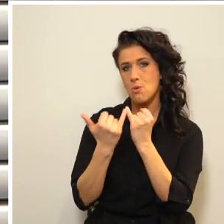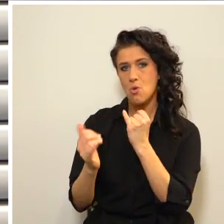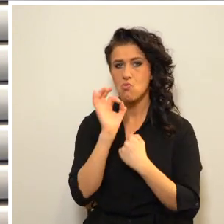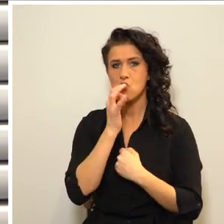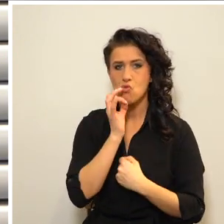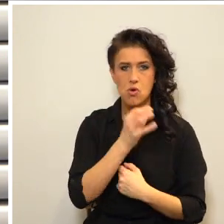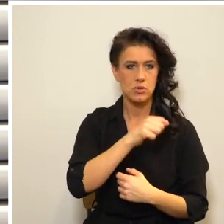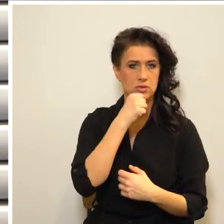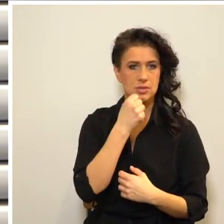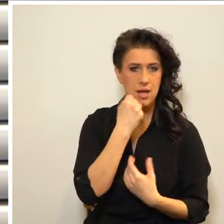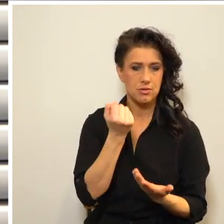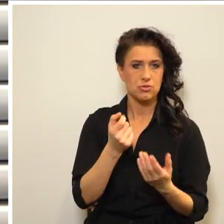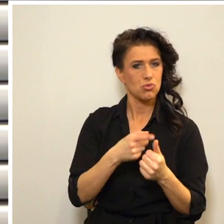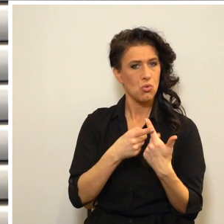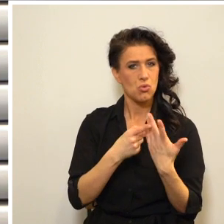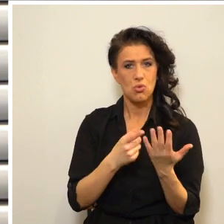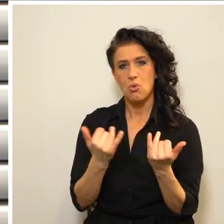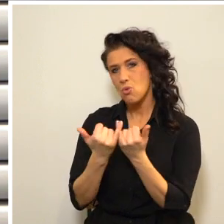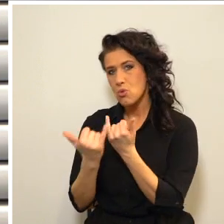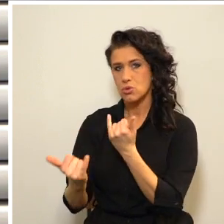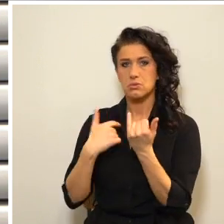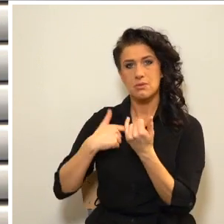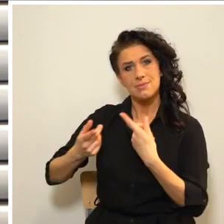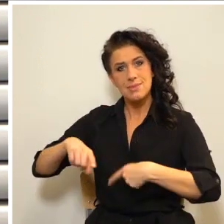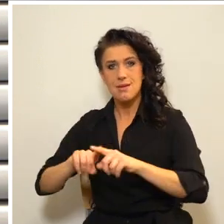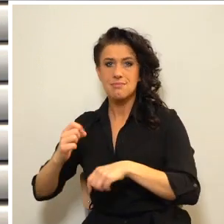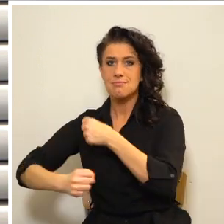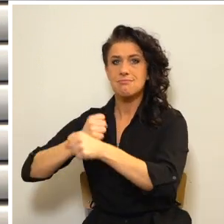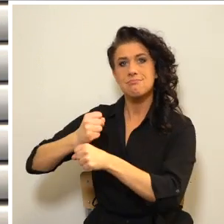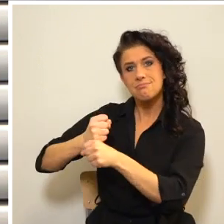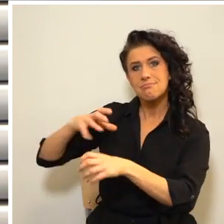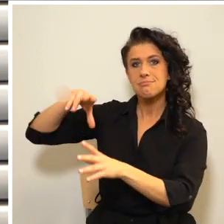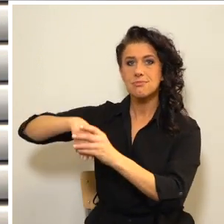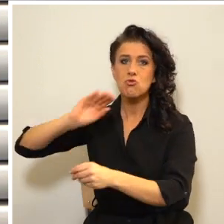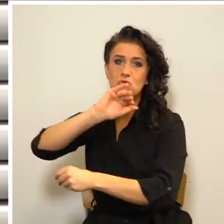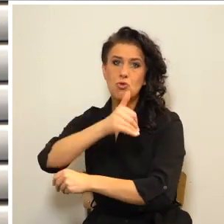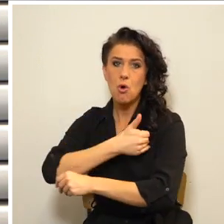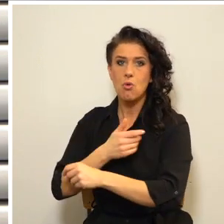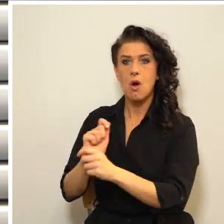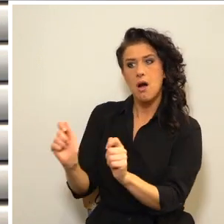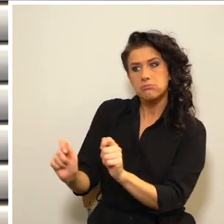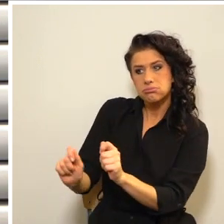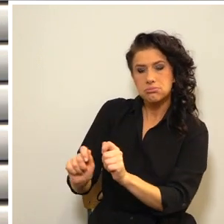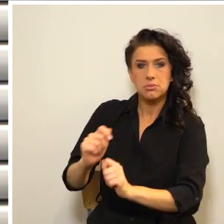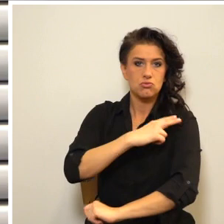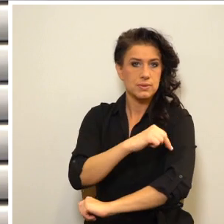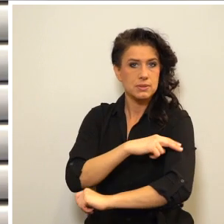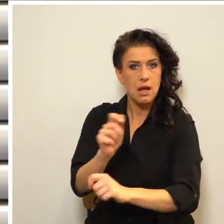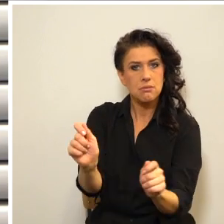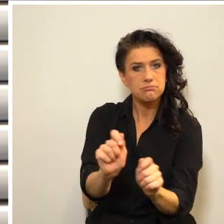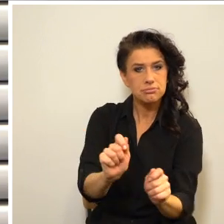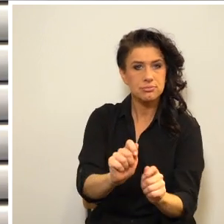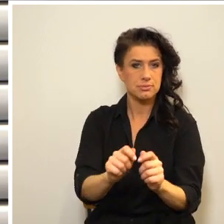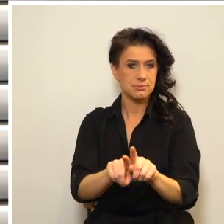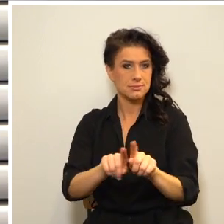bezpośredniej zespół z którym ja pracuję w robiliśmy akcje w szkołach Jeździliśmy po szpitalach województwie